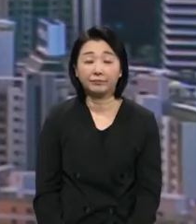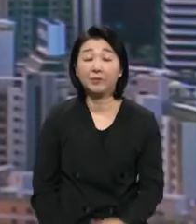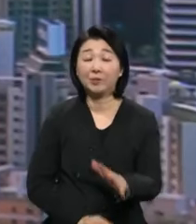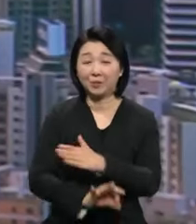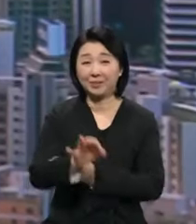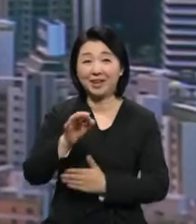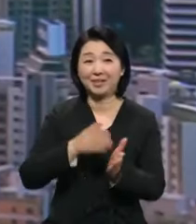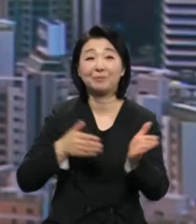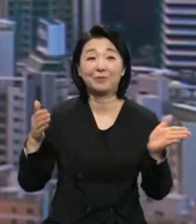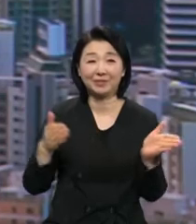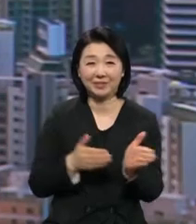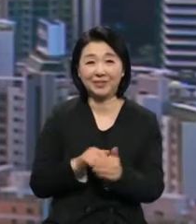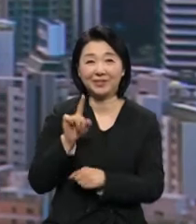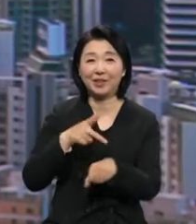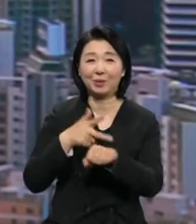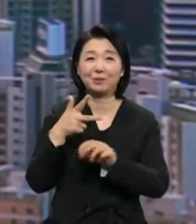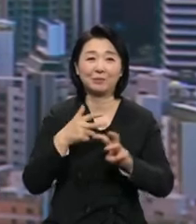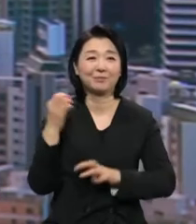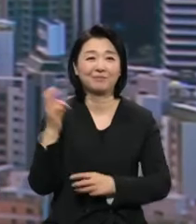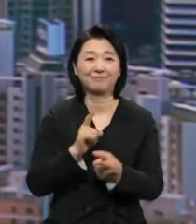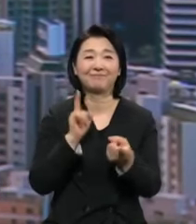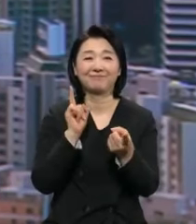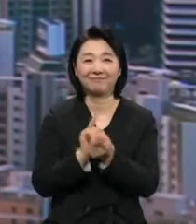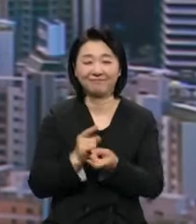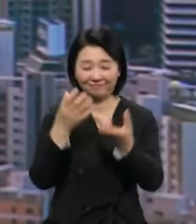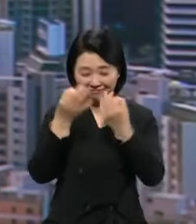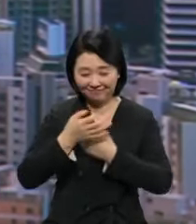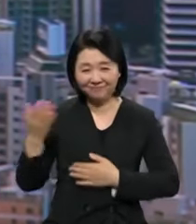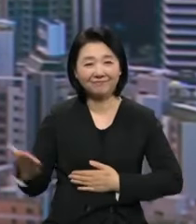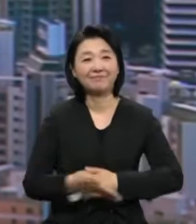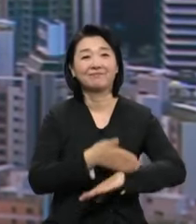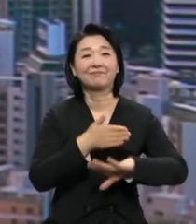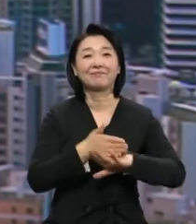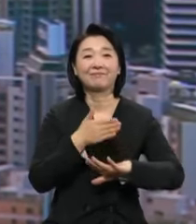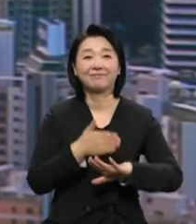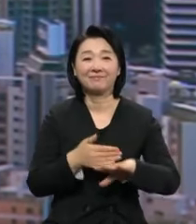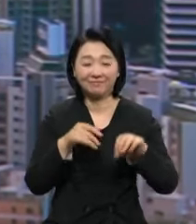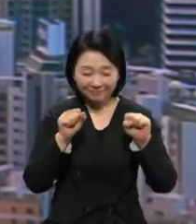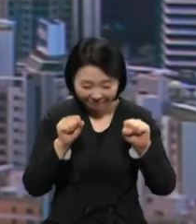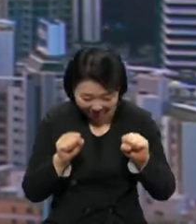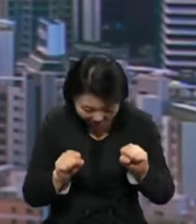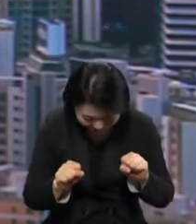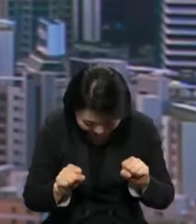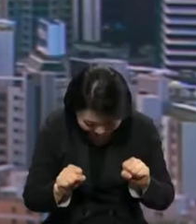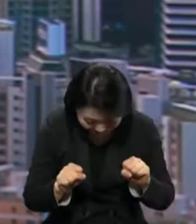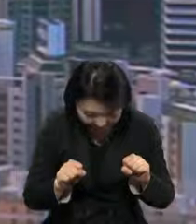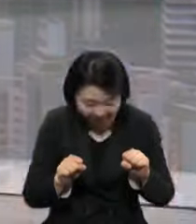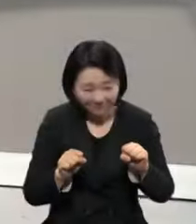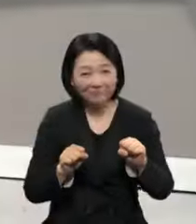JTBC 아침엔을 마칩니다. 내일도 7시 반에 아침을 열겠습니다. 시청해주셔서 감사합니다.